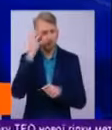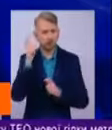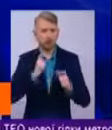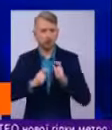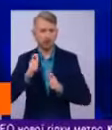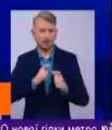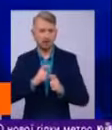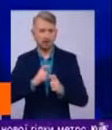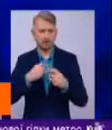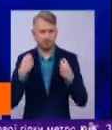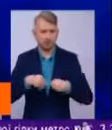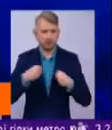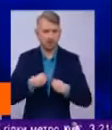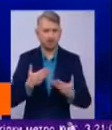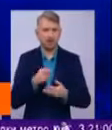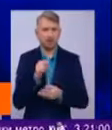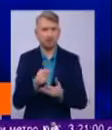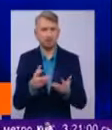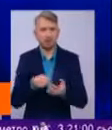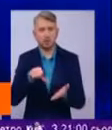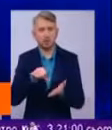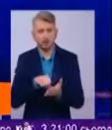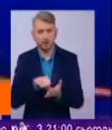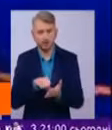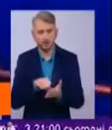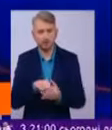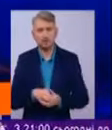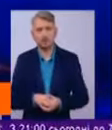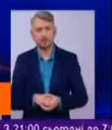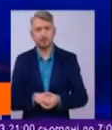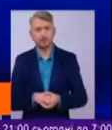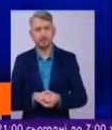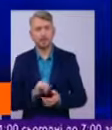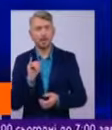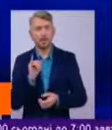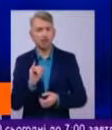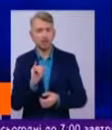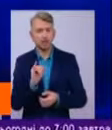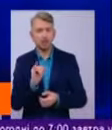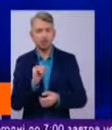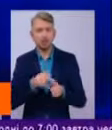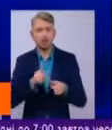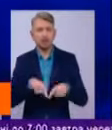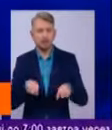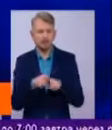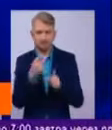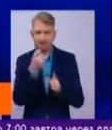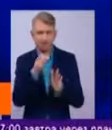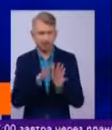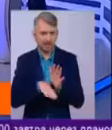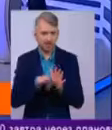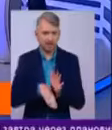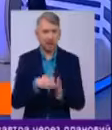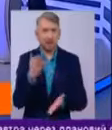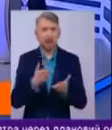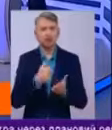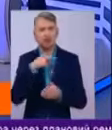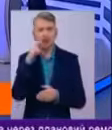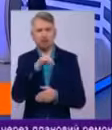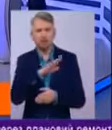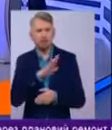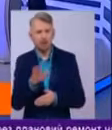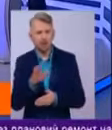шинелях, в яких вони, власне, і брали участь. От. І це така дрібниця. Якщо я не